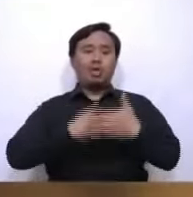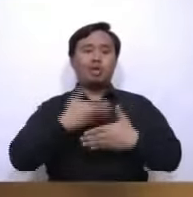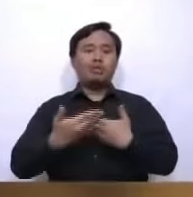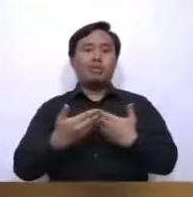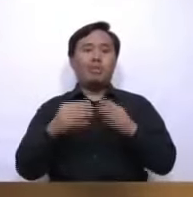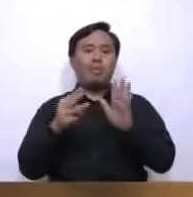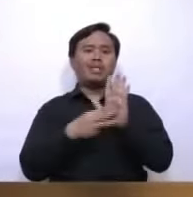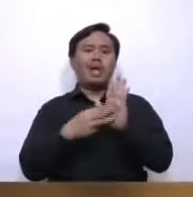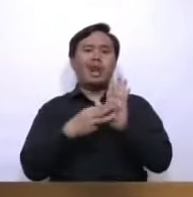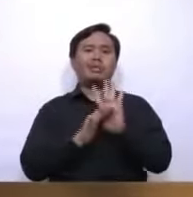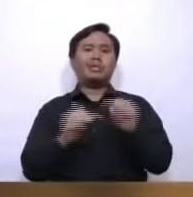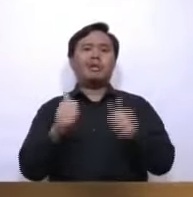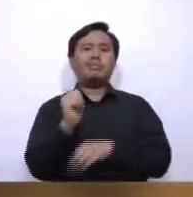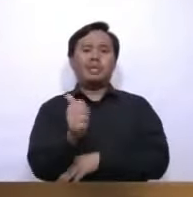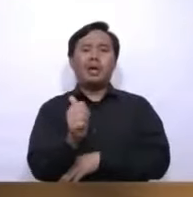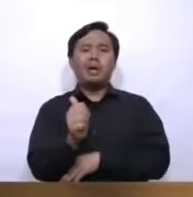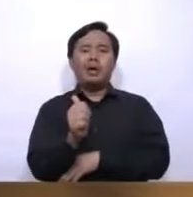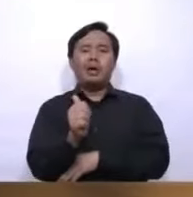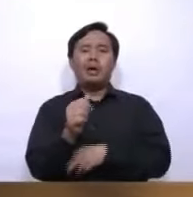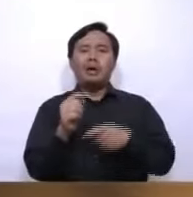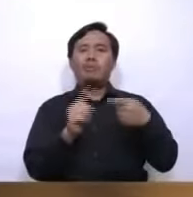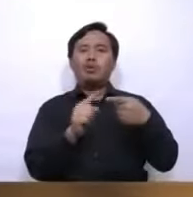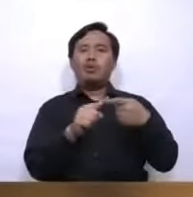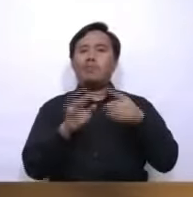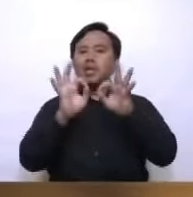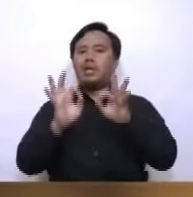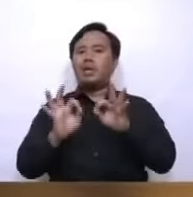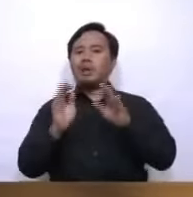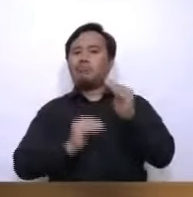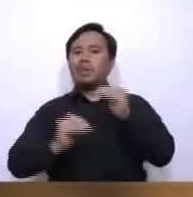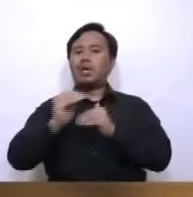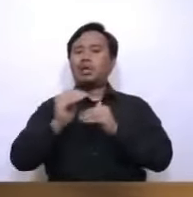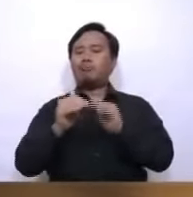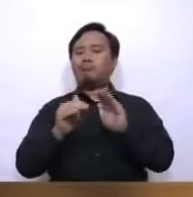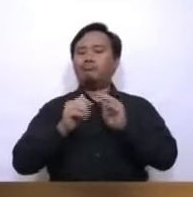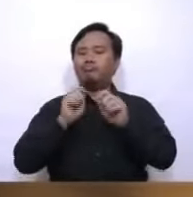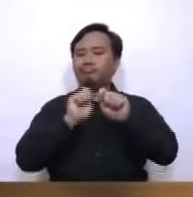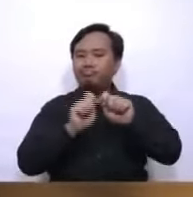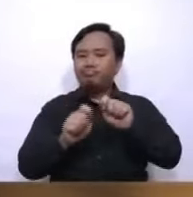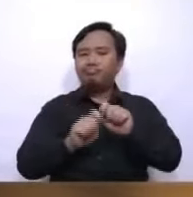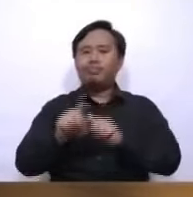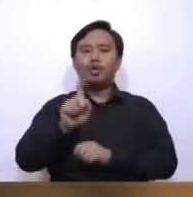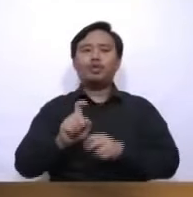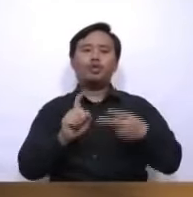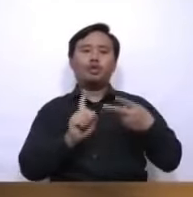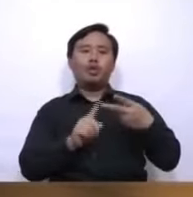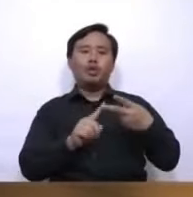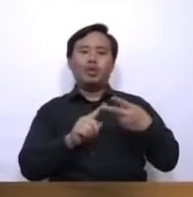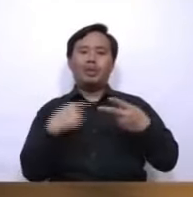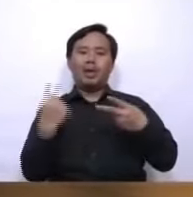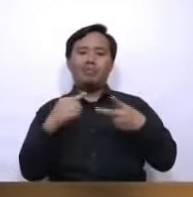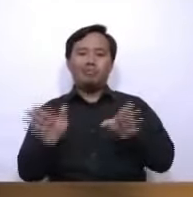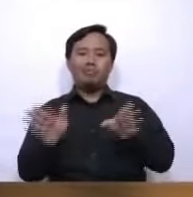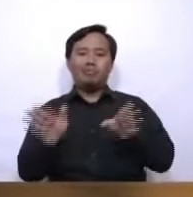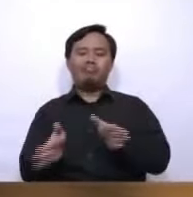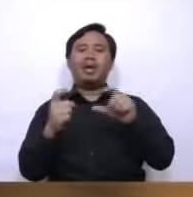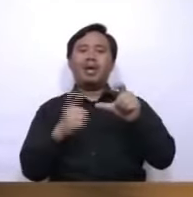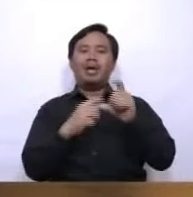akan selesai. Yang pertama tentang indeks pendidikan tentu akan kita lakukan dengan baik. Yang kedua adalah kita akan dirikan